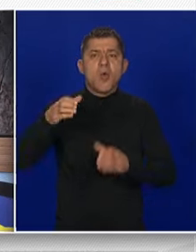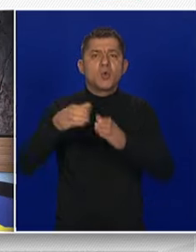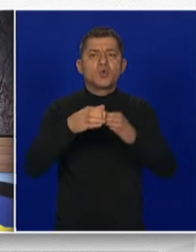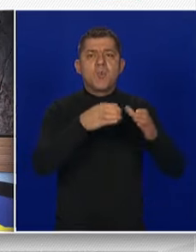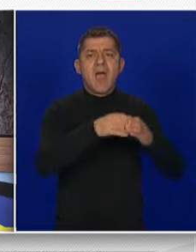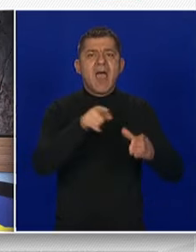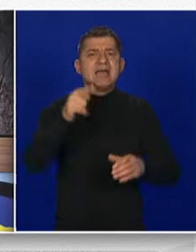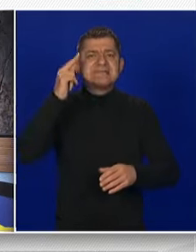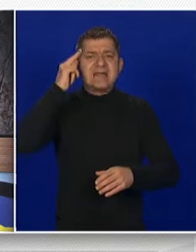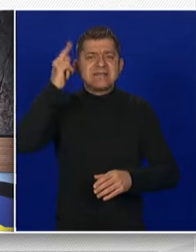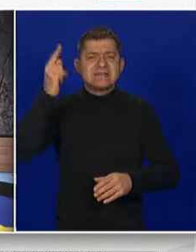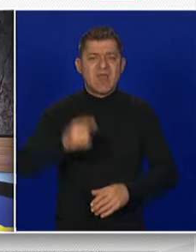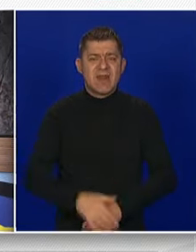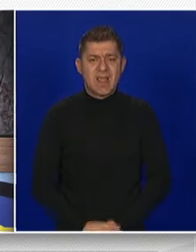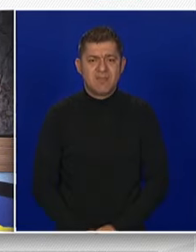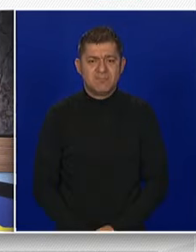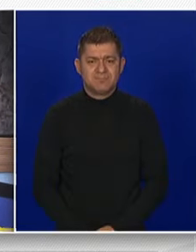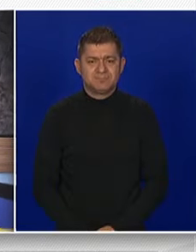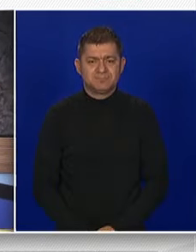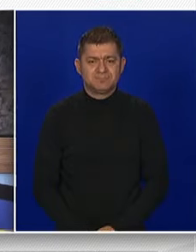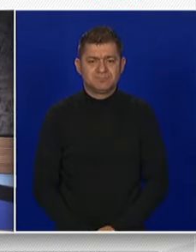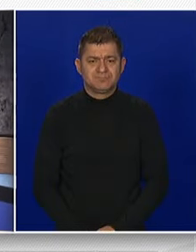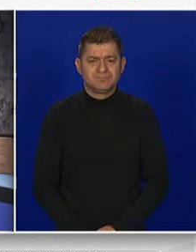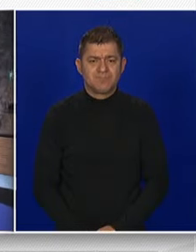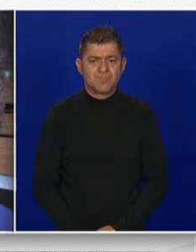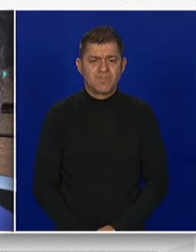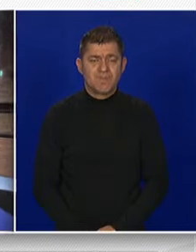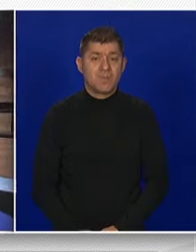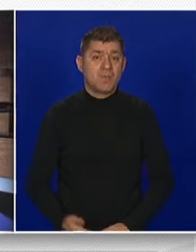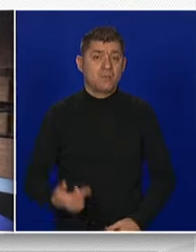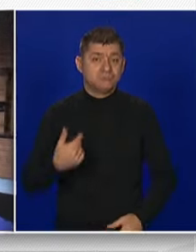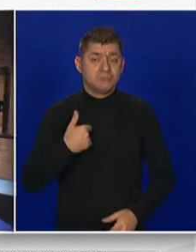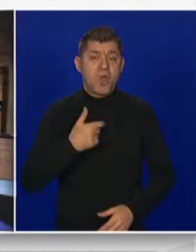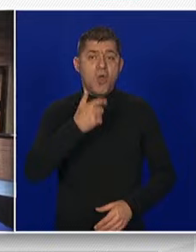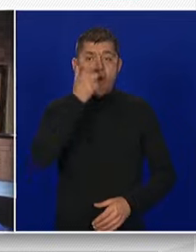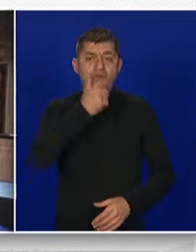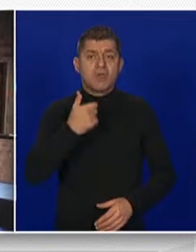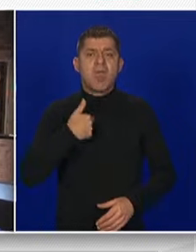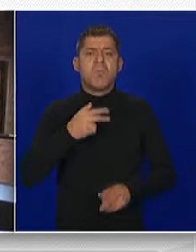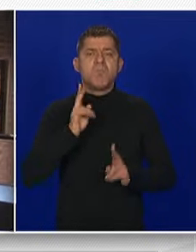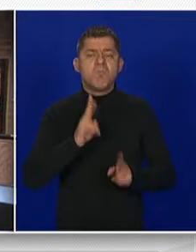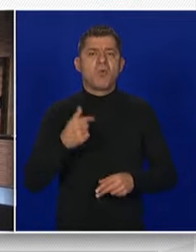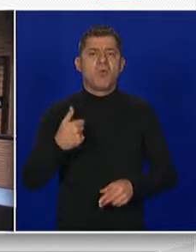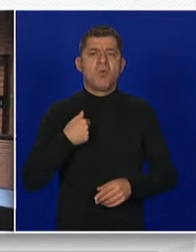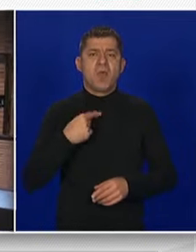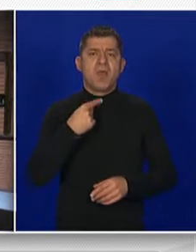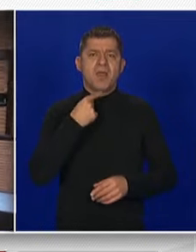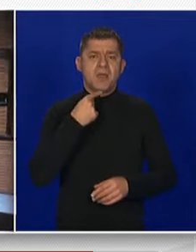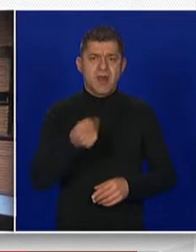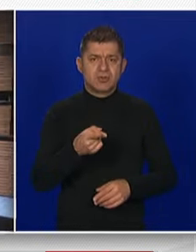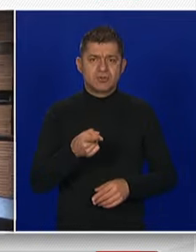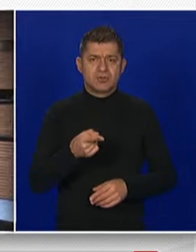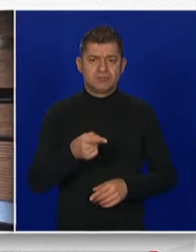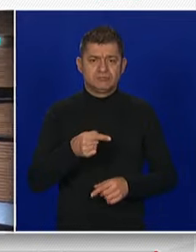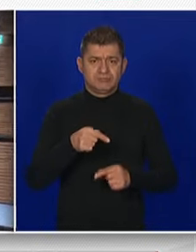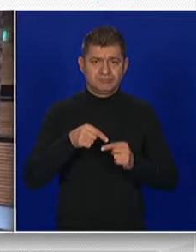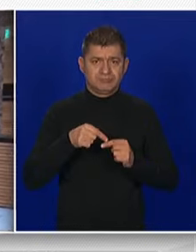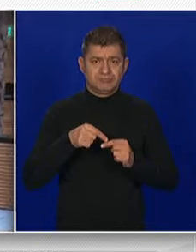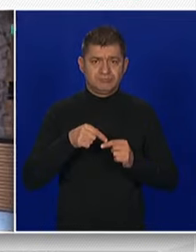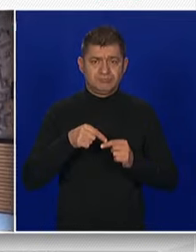Dakle, što se mene osobno tiče, mogu reći da je u ovih